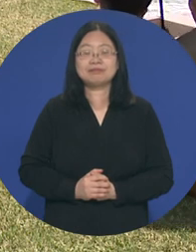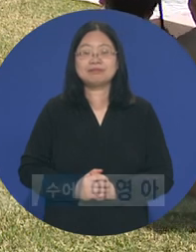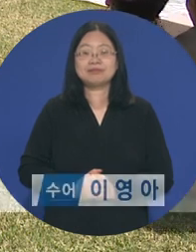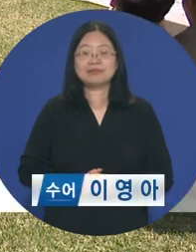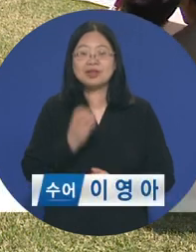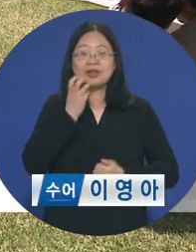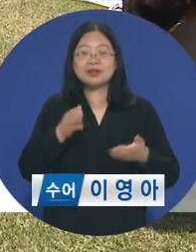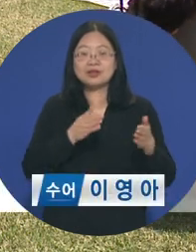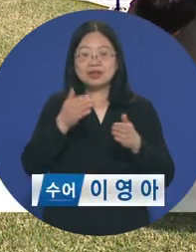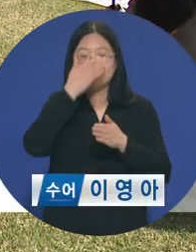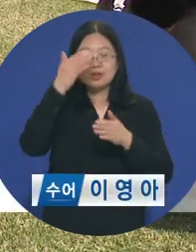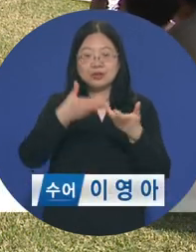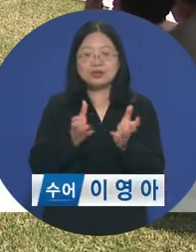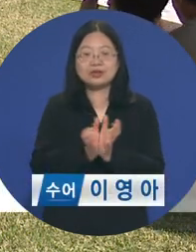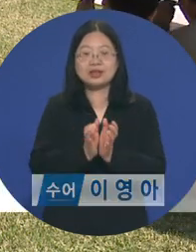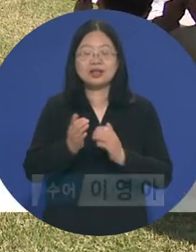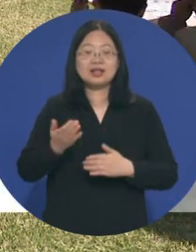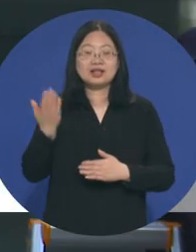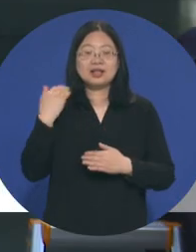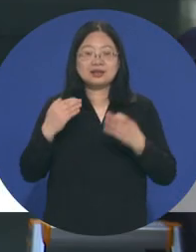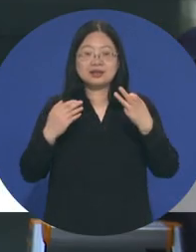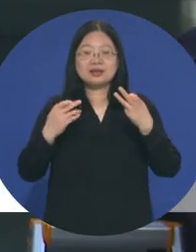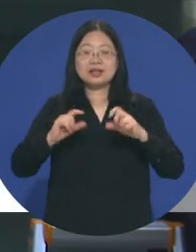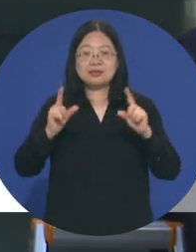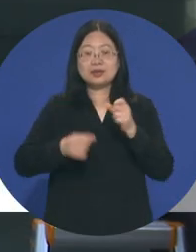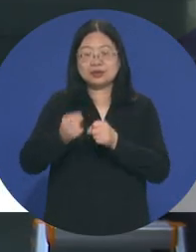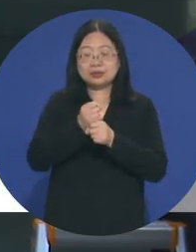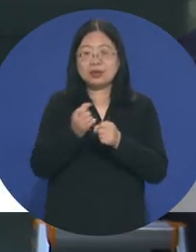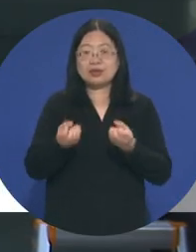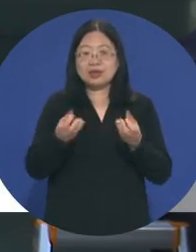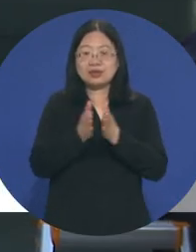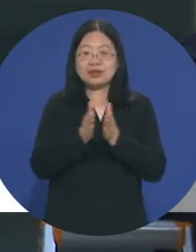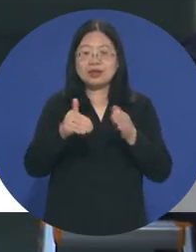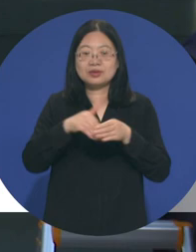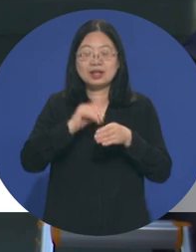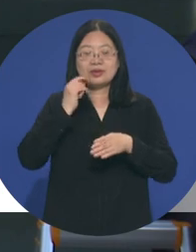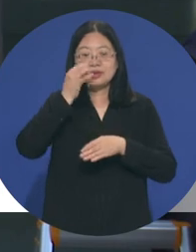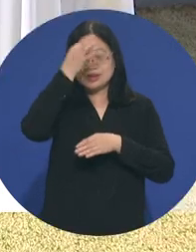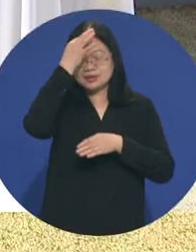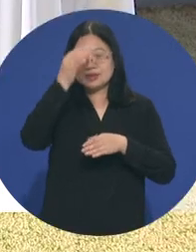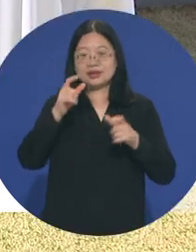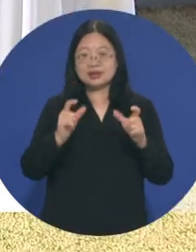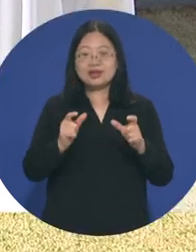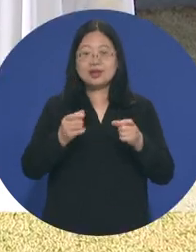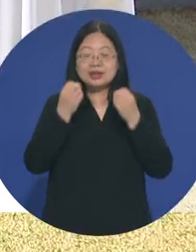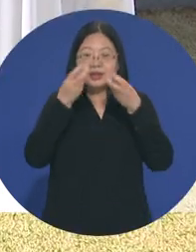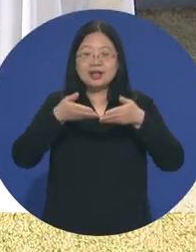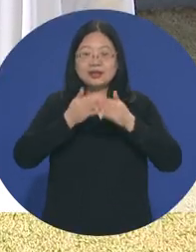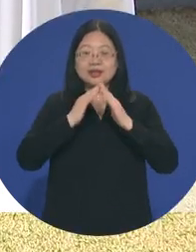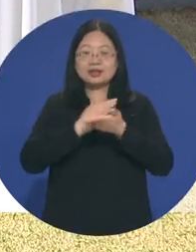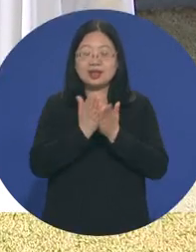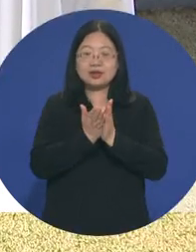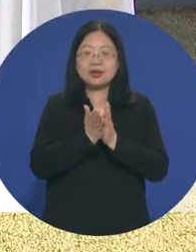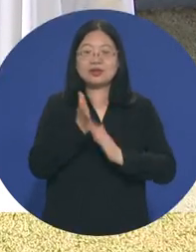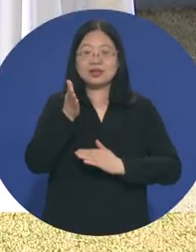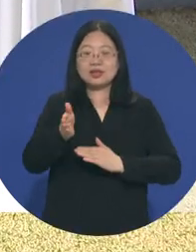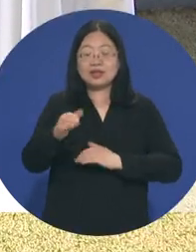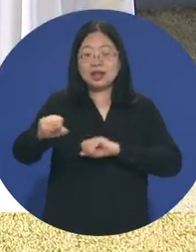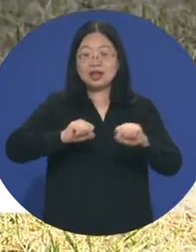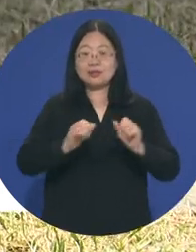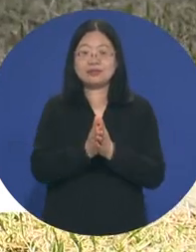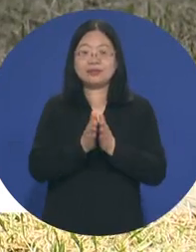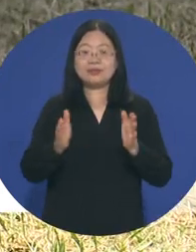끝내야요 경기도 청년 공동체가 지난 13일 출범식을 갖고 문화예술 로컬 창업 등 다양한 분야에서 본격적인